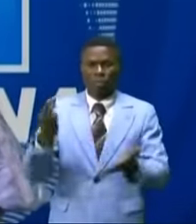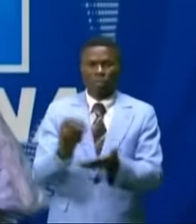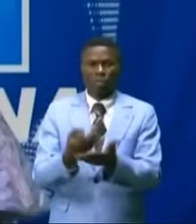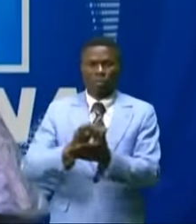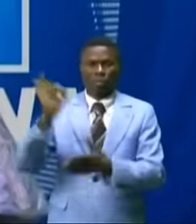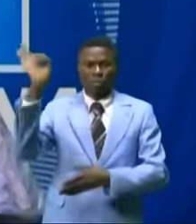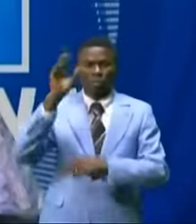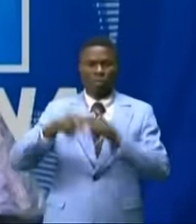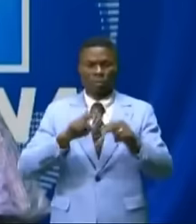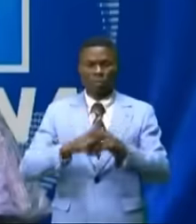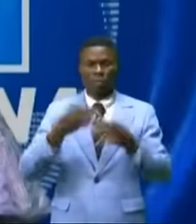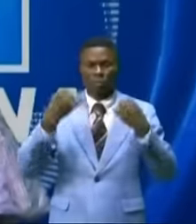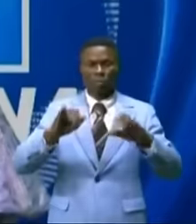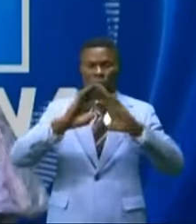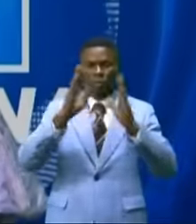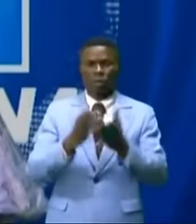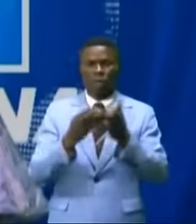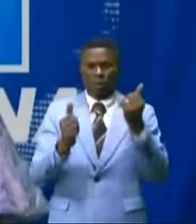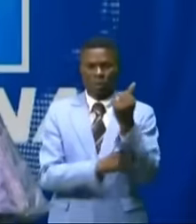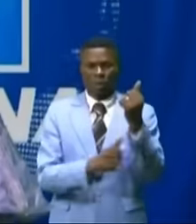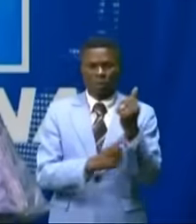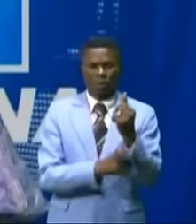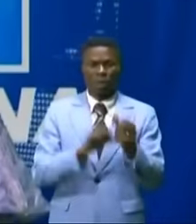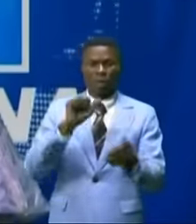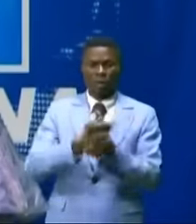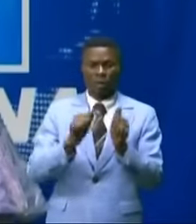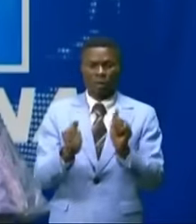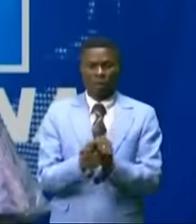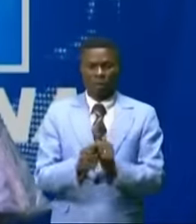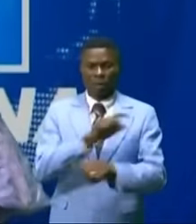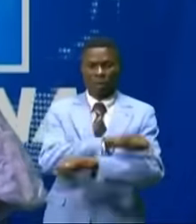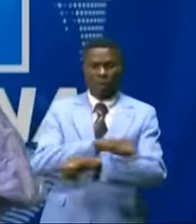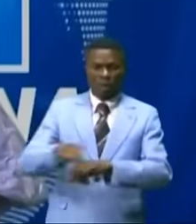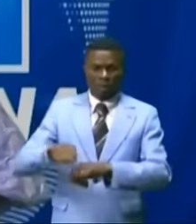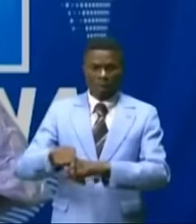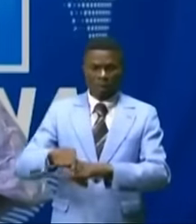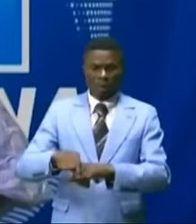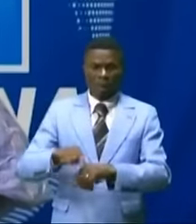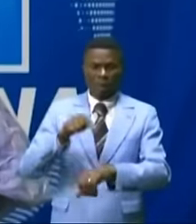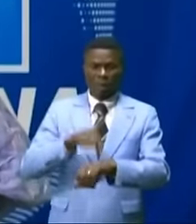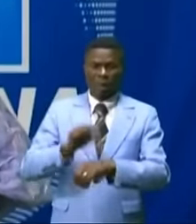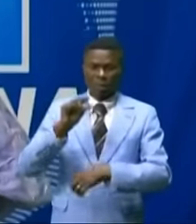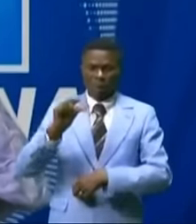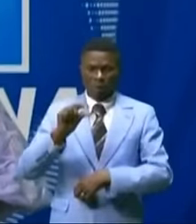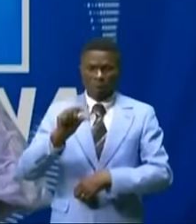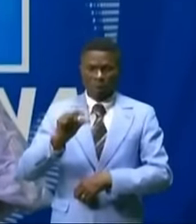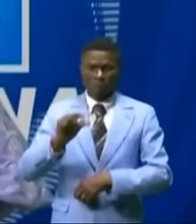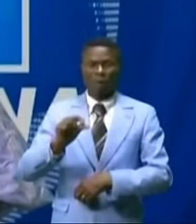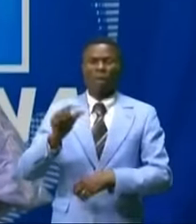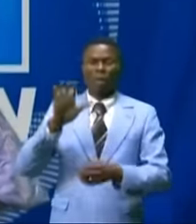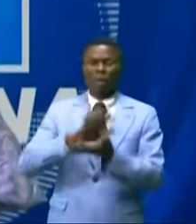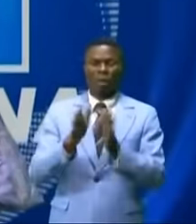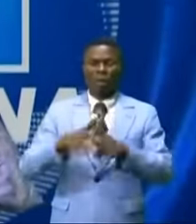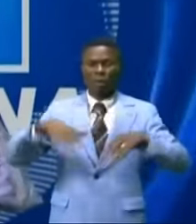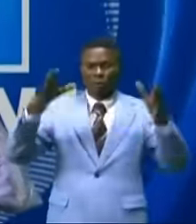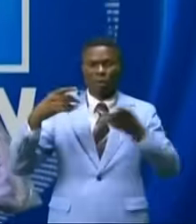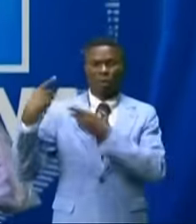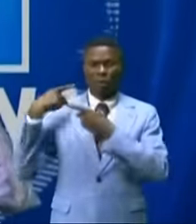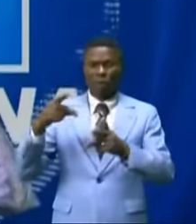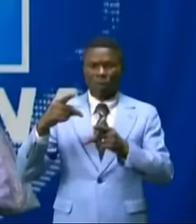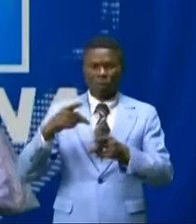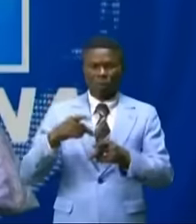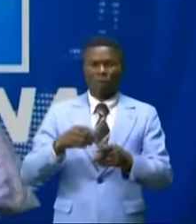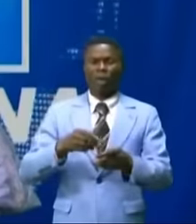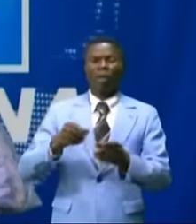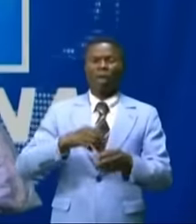forestiers national informe l'opinion que les problèmes administratifs de ces temporaires du reste cumulés depuis les